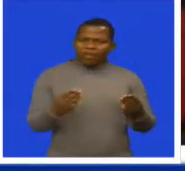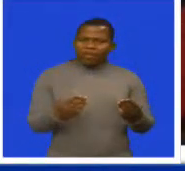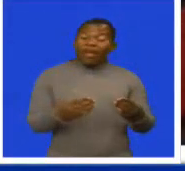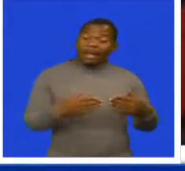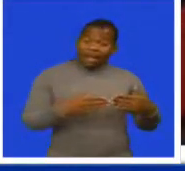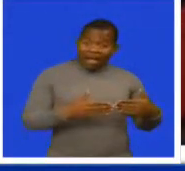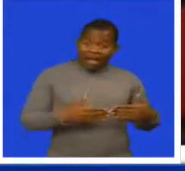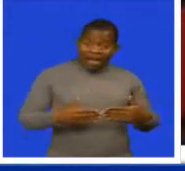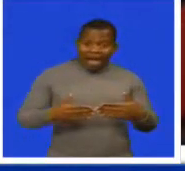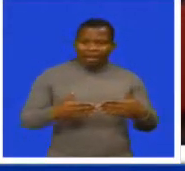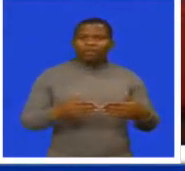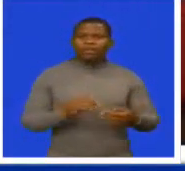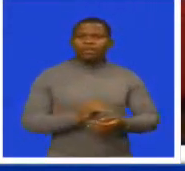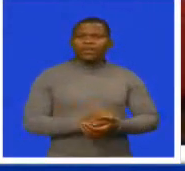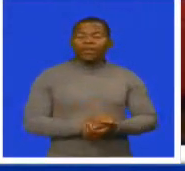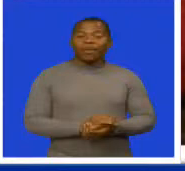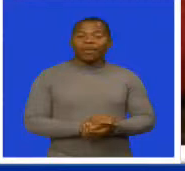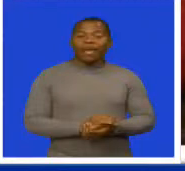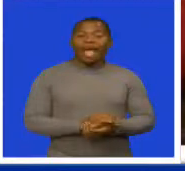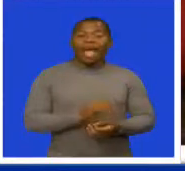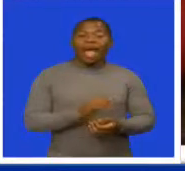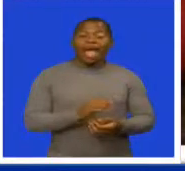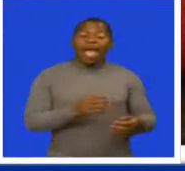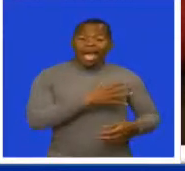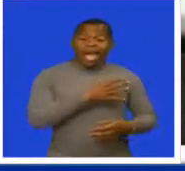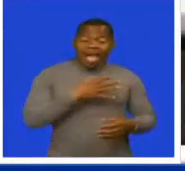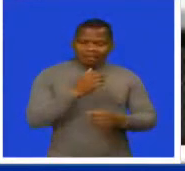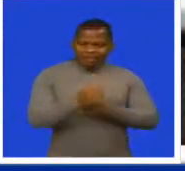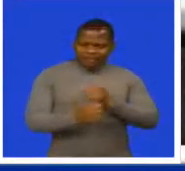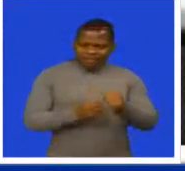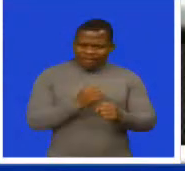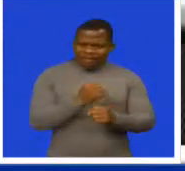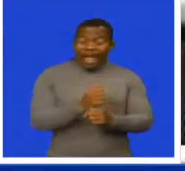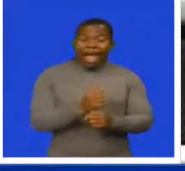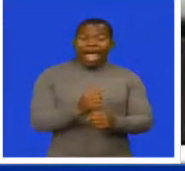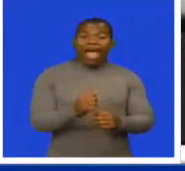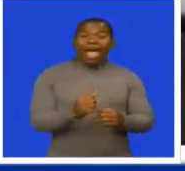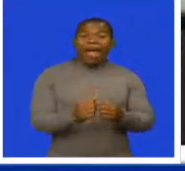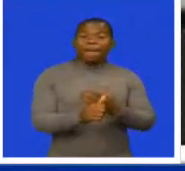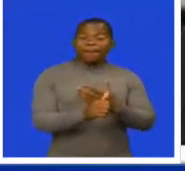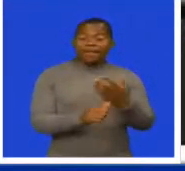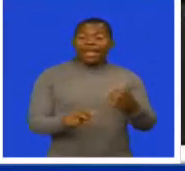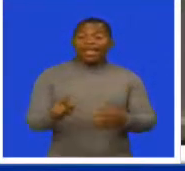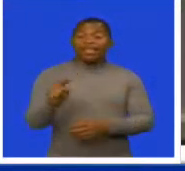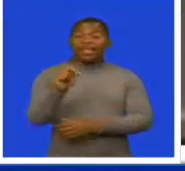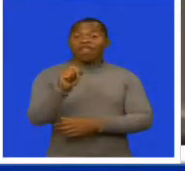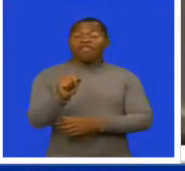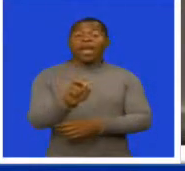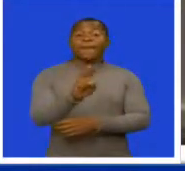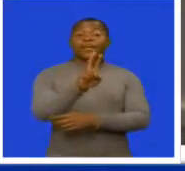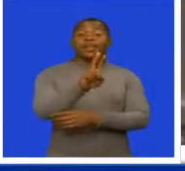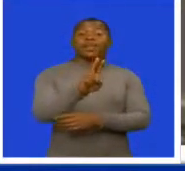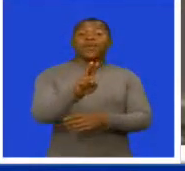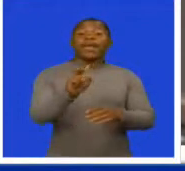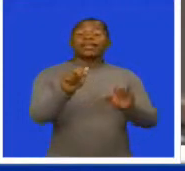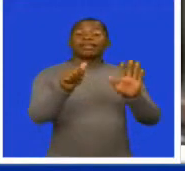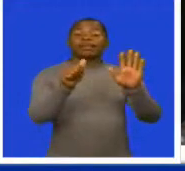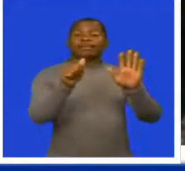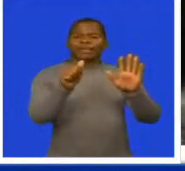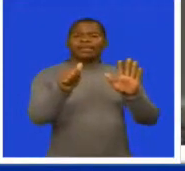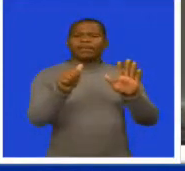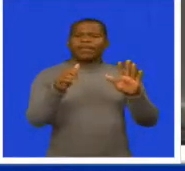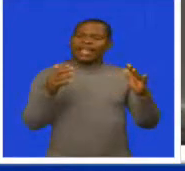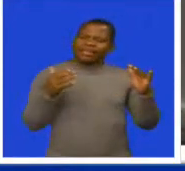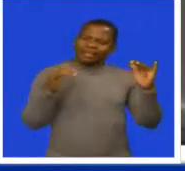njengelilanga lemthetho sisekelo eNdiya lihovisi lasibalukhulu weNdiya kuleli ligubhe iminyaka lengamashumi lasikhombisa waphasiswa